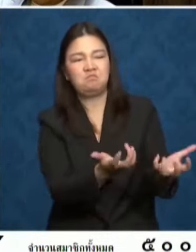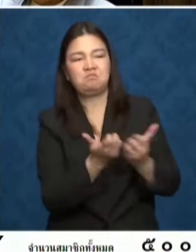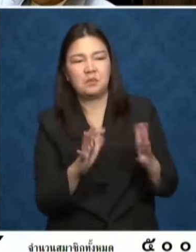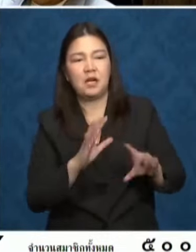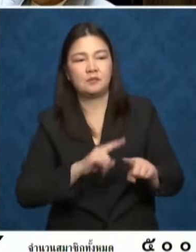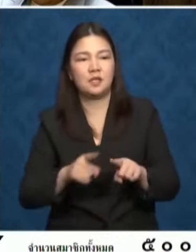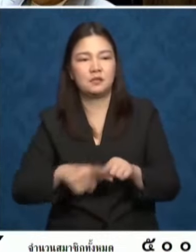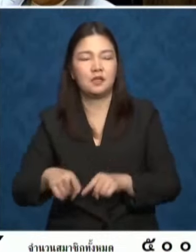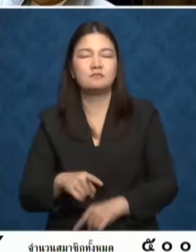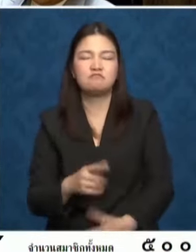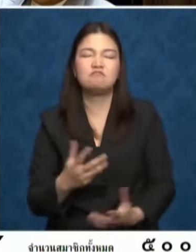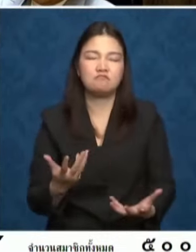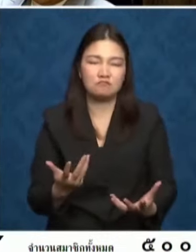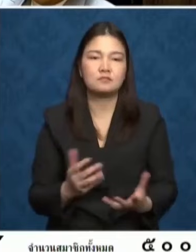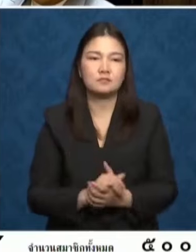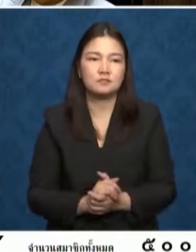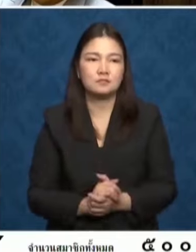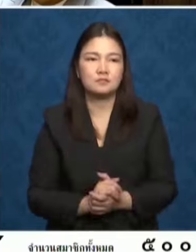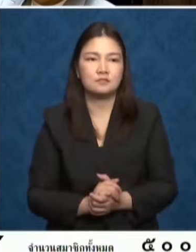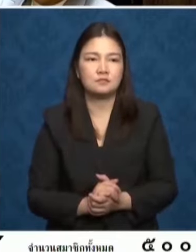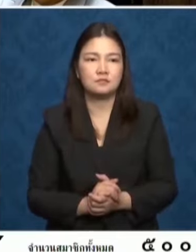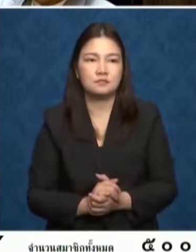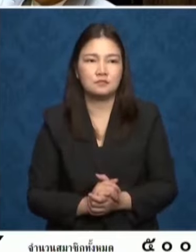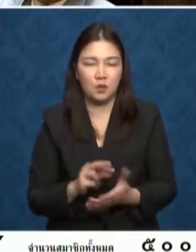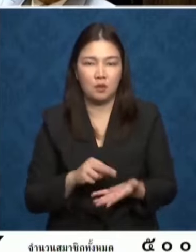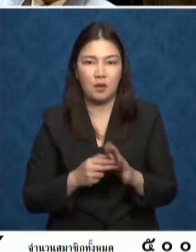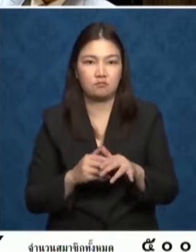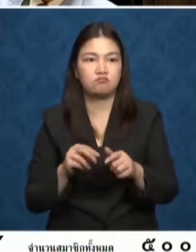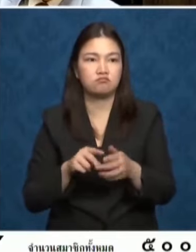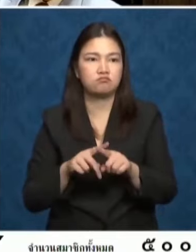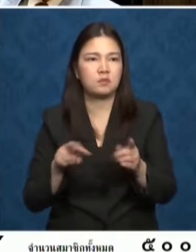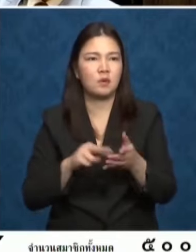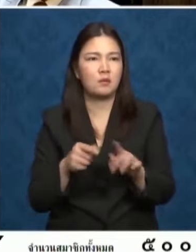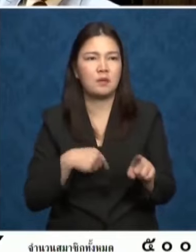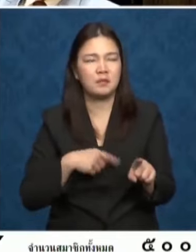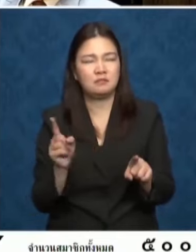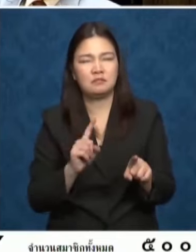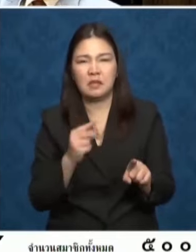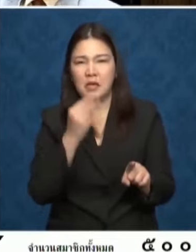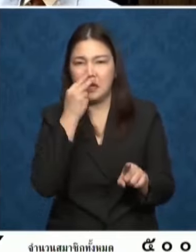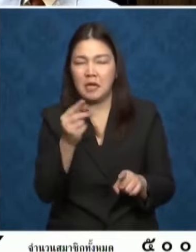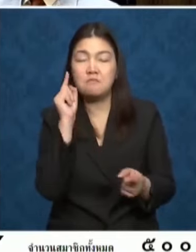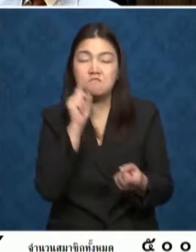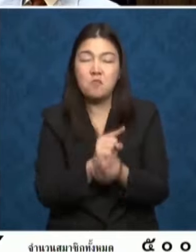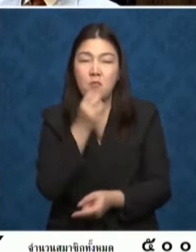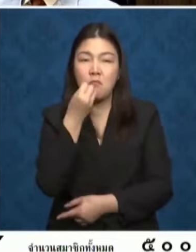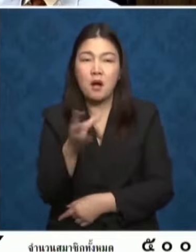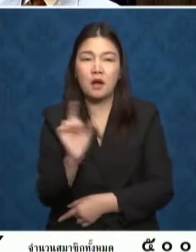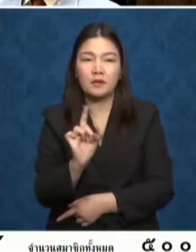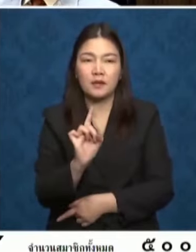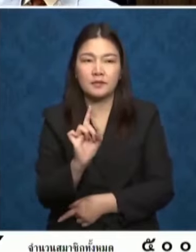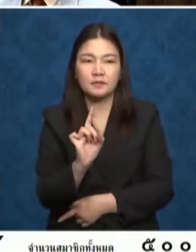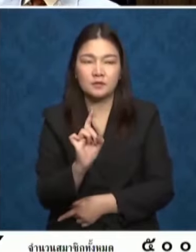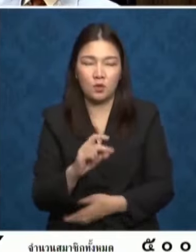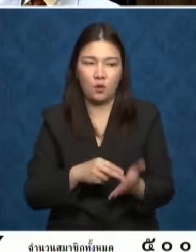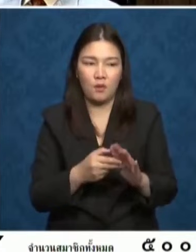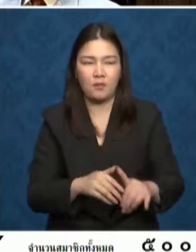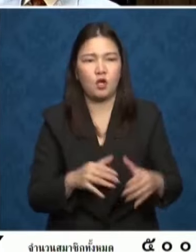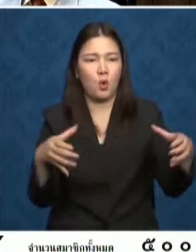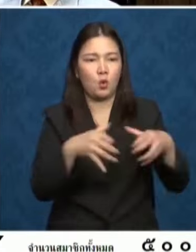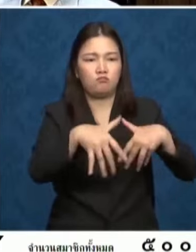คำพูดแบบตรงไปตรงมาเส้นแบ่งในการเลือกปฏิบัติจึงเบาบางแต่สิ่งที่ยืนยันได้ก็คือคุณภาพชีวิตที่ตก